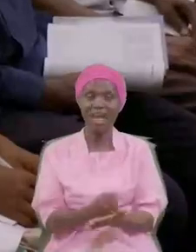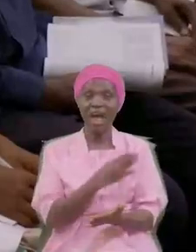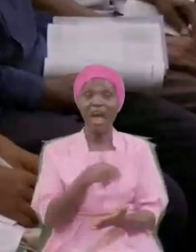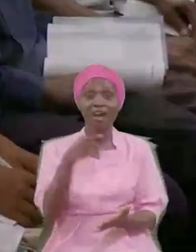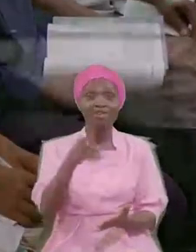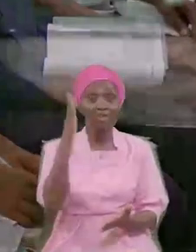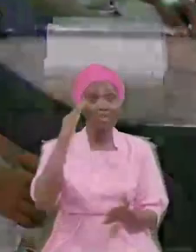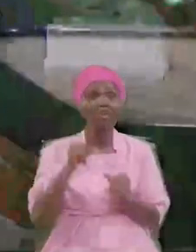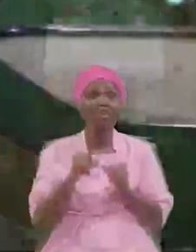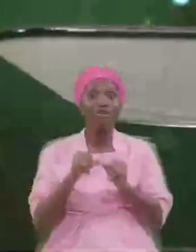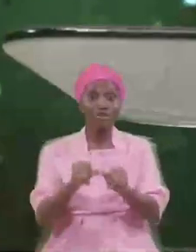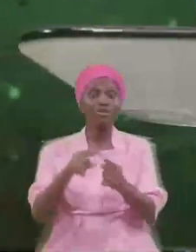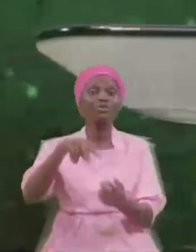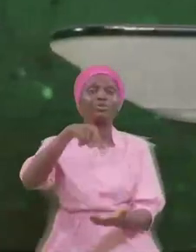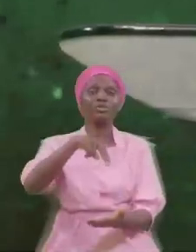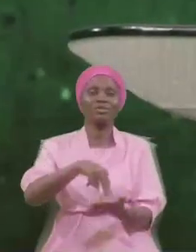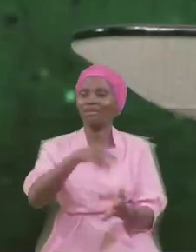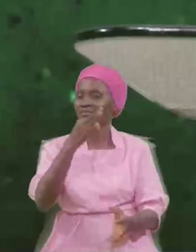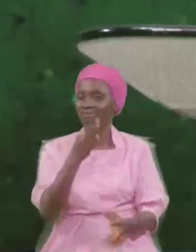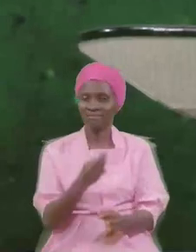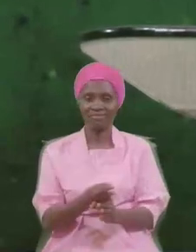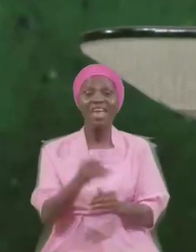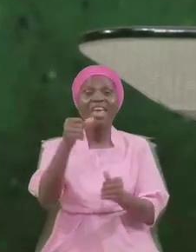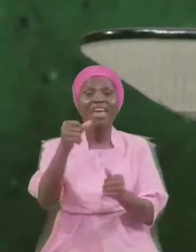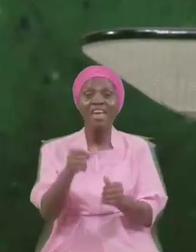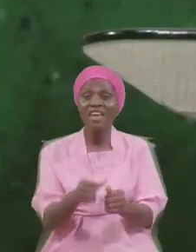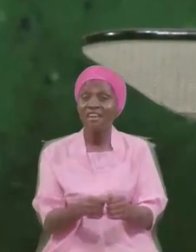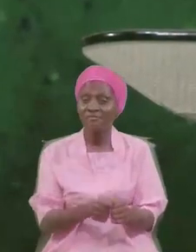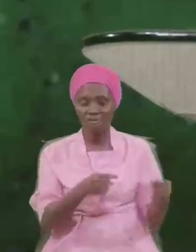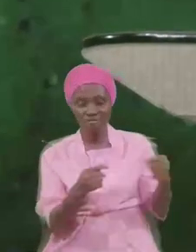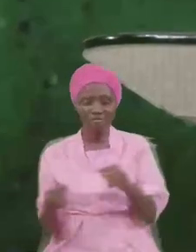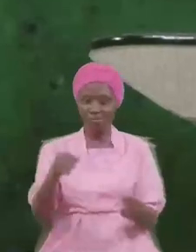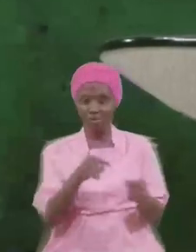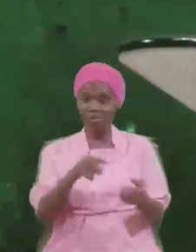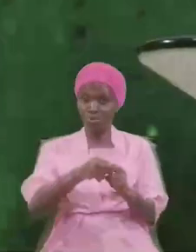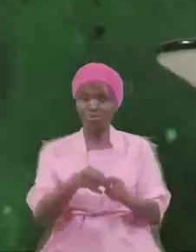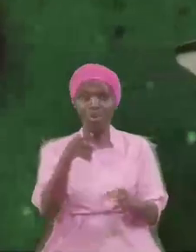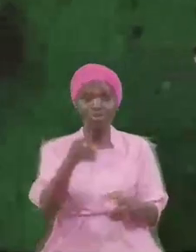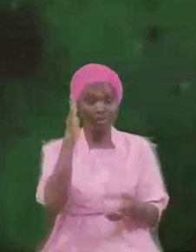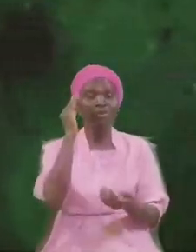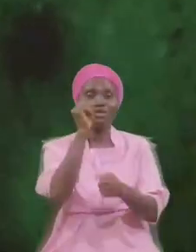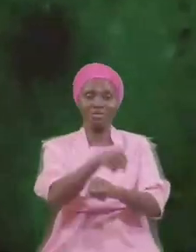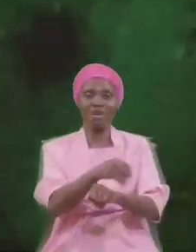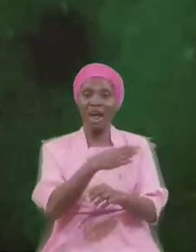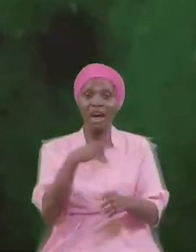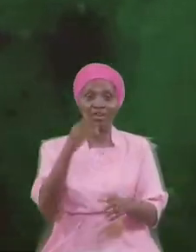debout. Toute opposition, vous allez en triompher et vous serez toujours